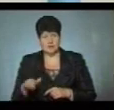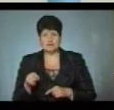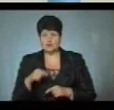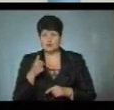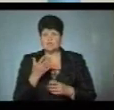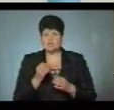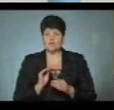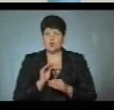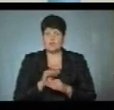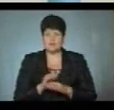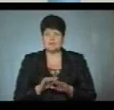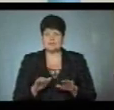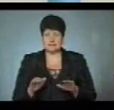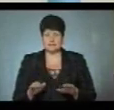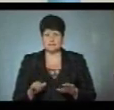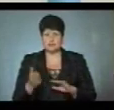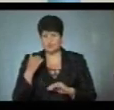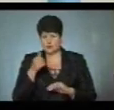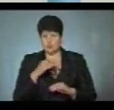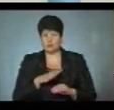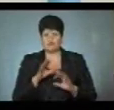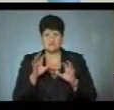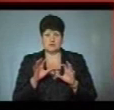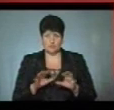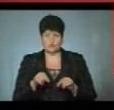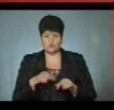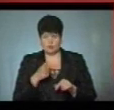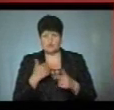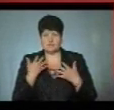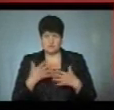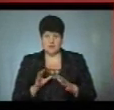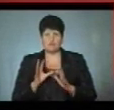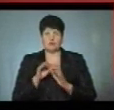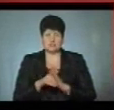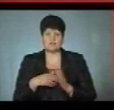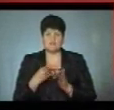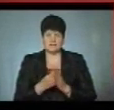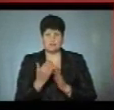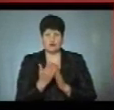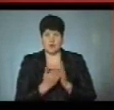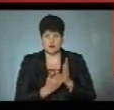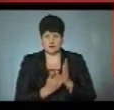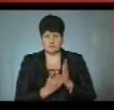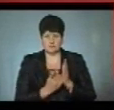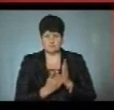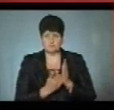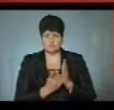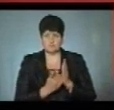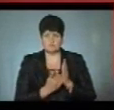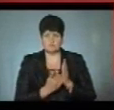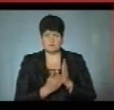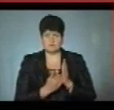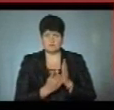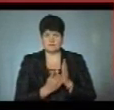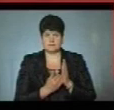ще додалися до нас, вийшов минулого року вони ще закон, і цього року ми вже їх включили в свій порядок направлення. Це діти батьків загиблих журналістів? Та,